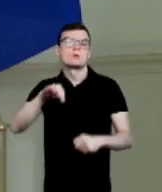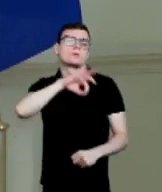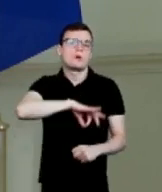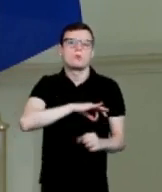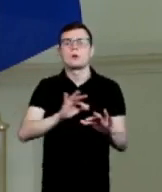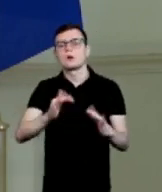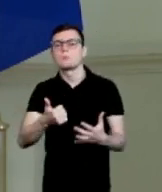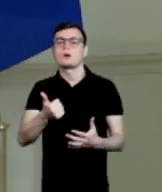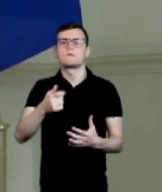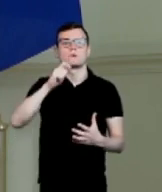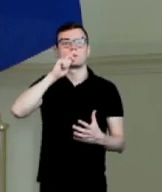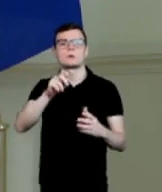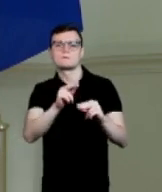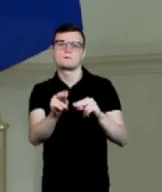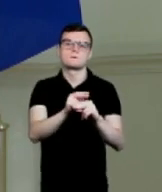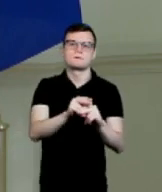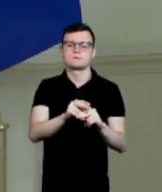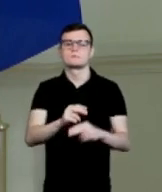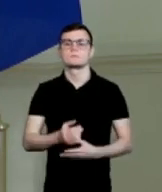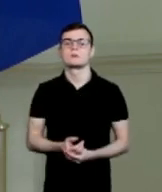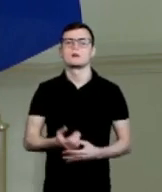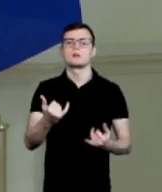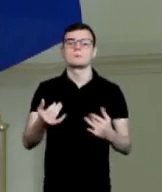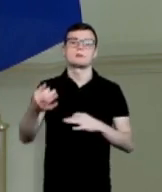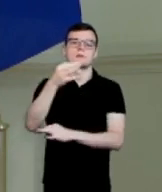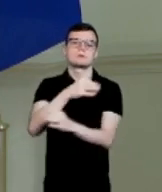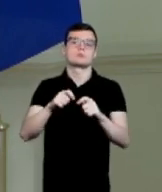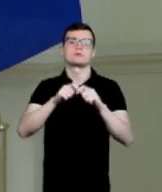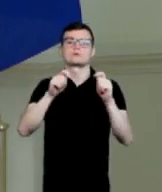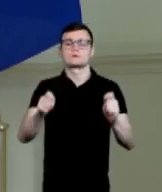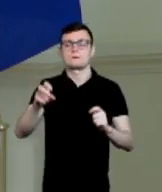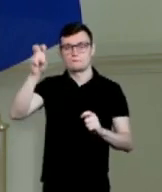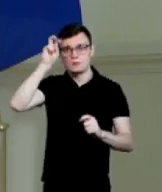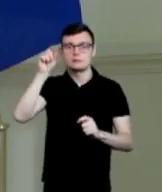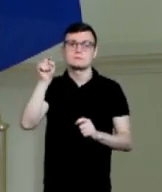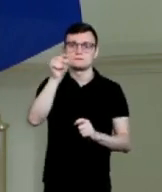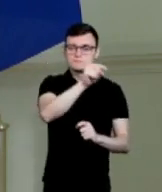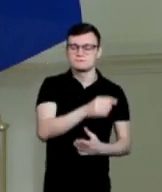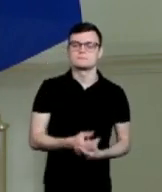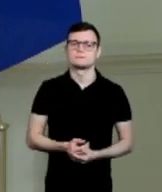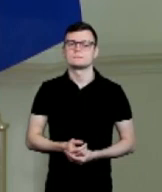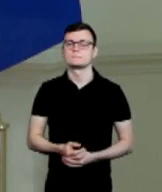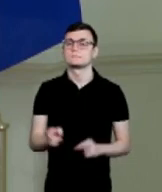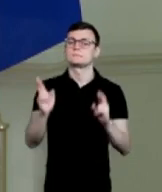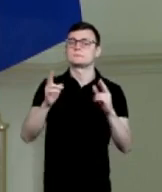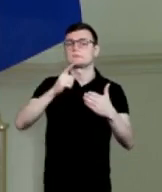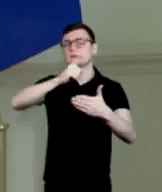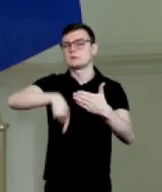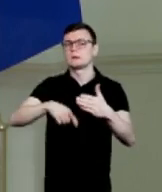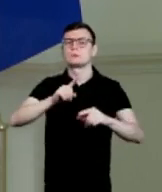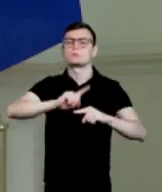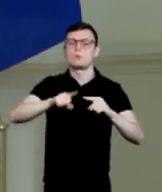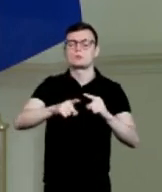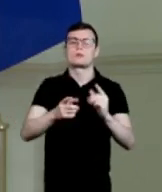Ukrainos naudai. Ir dabar pradėjome diskusiją tarp valstybių narių ir tikėkime, kad netrukus